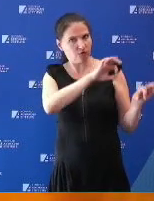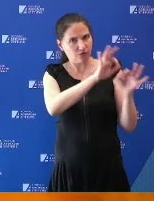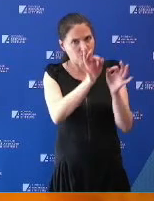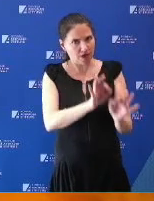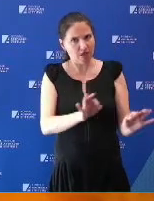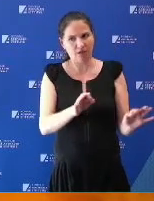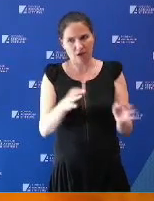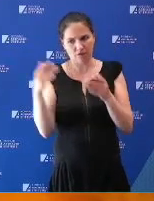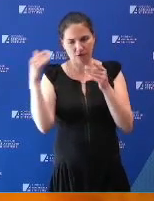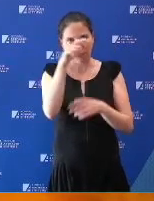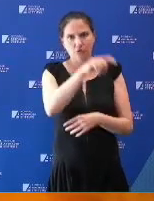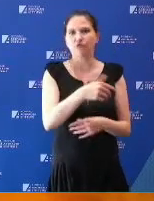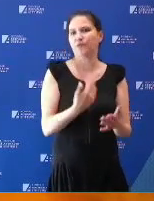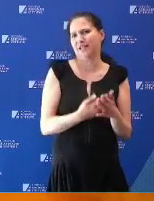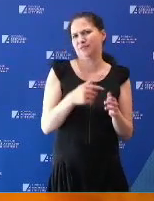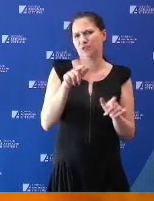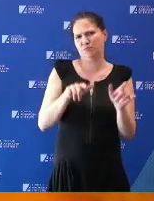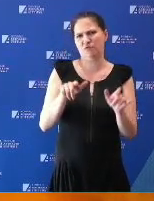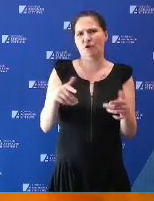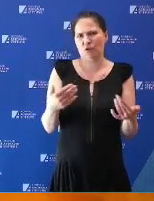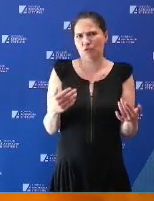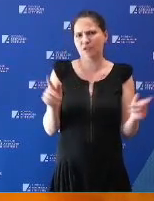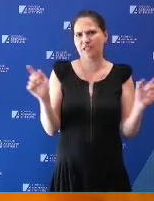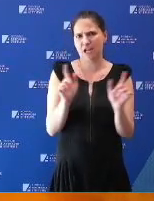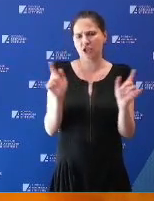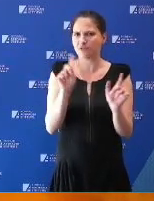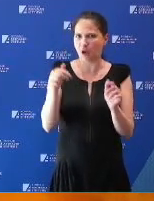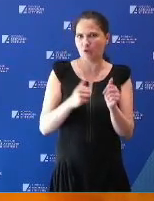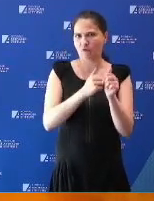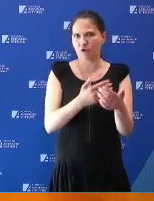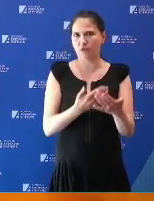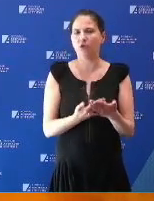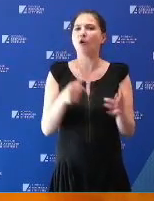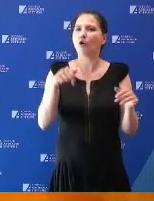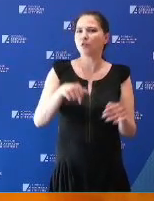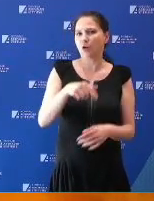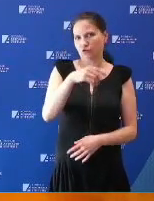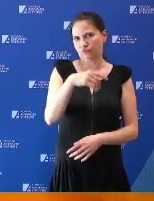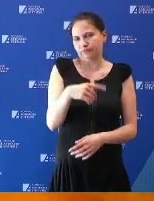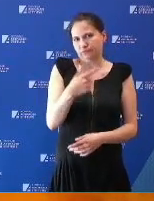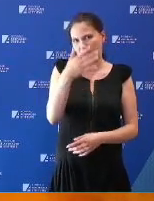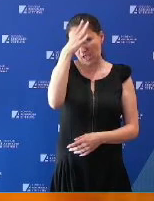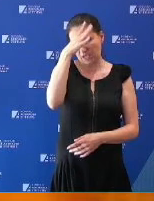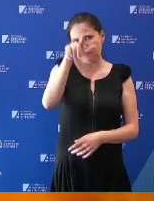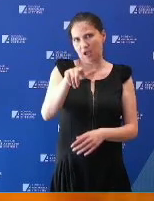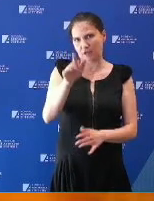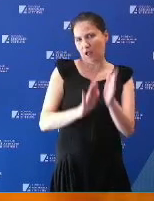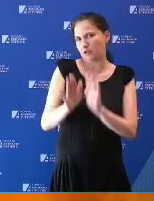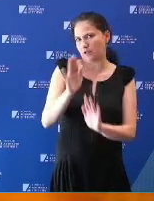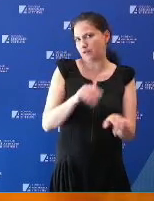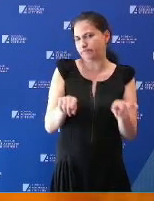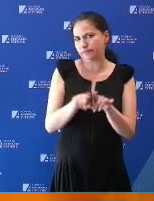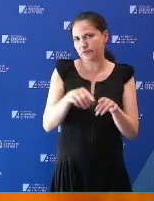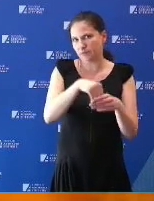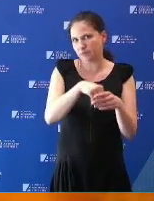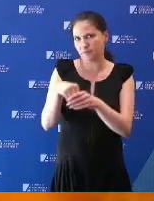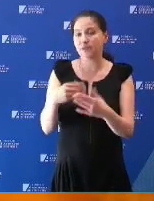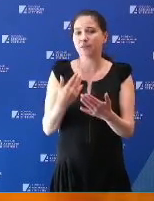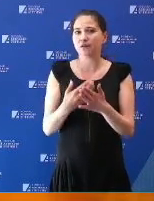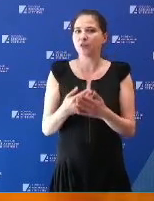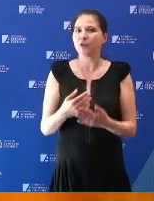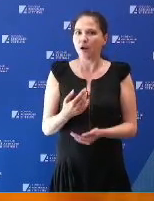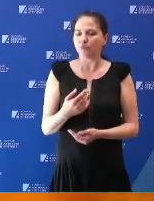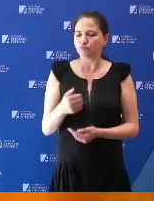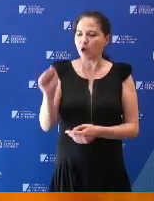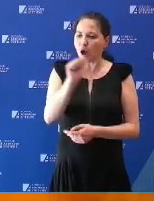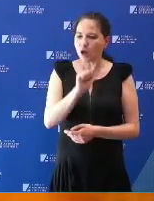mit. Ich glaube, das ist auch das, was wir gerade gehört haben von den Experten heute. Also von daher lohnt es sich tatsächlich weiterhin nach Asien und